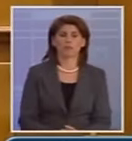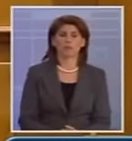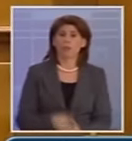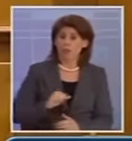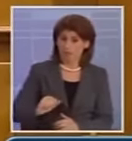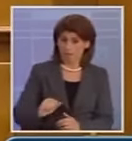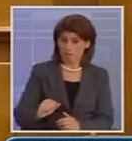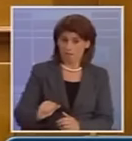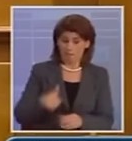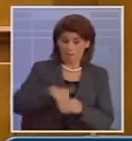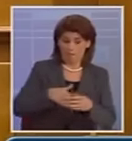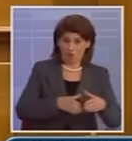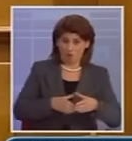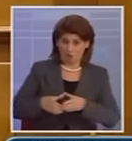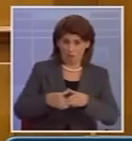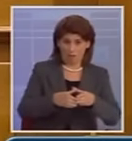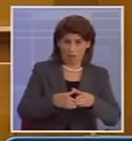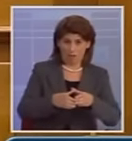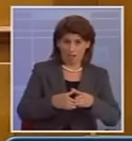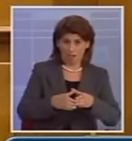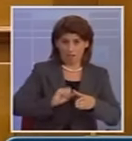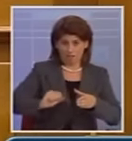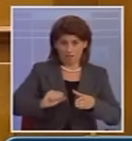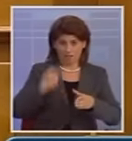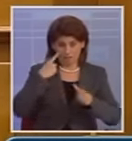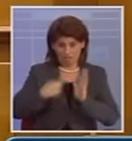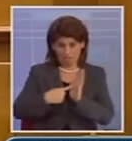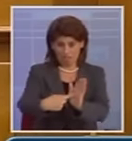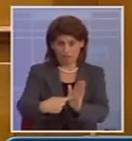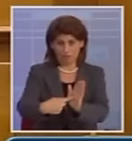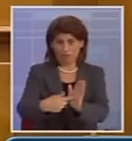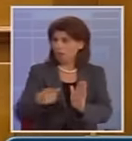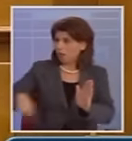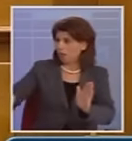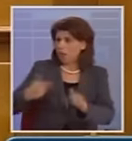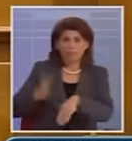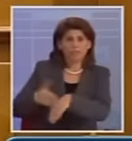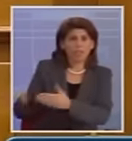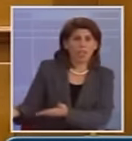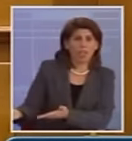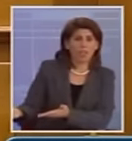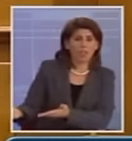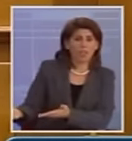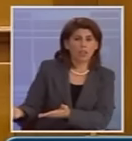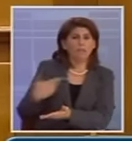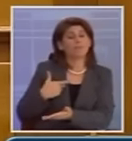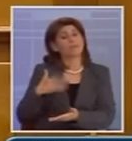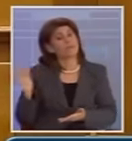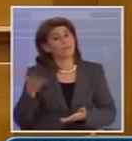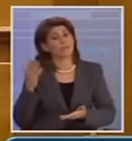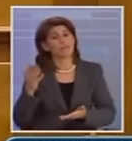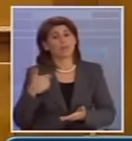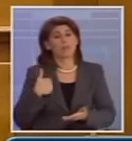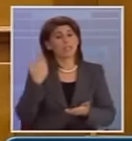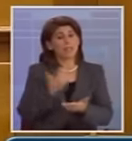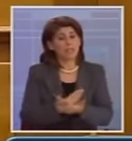Φοβάστε τις συνιστώσεις σας? Φοβάστε τα αποκαλυπτήρια? Και άλλοι τι σας φταίνε? Χώρια που αν εμείς ζητάγαμε και